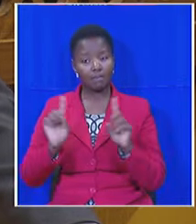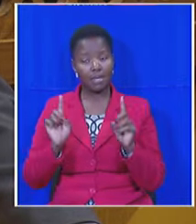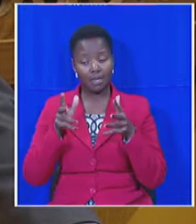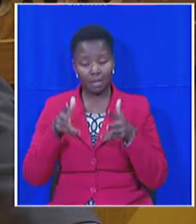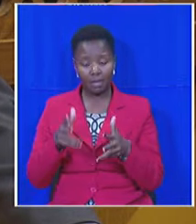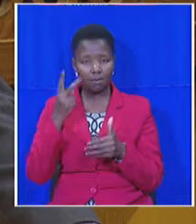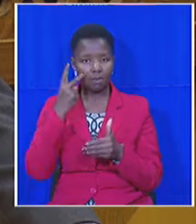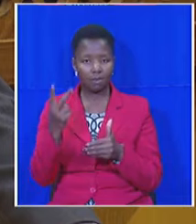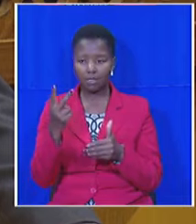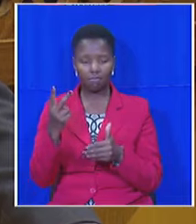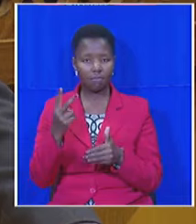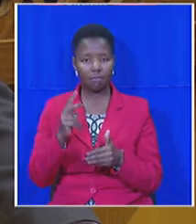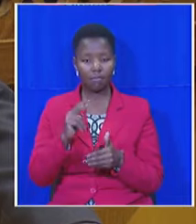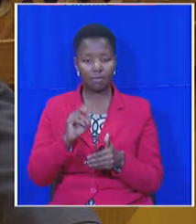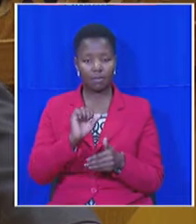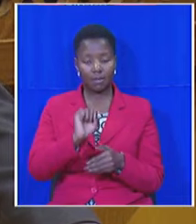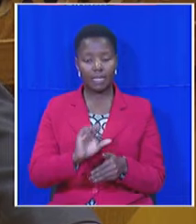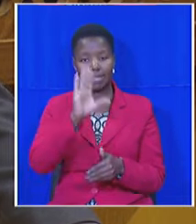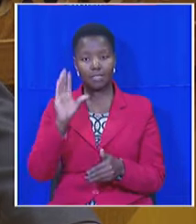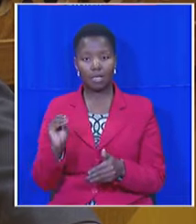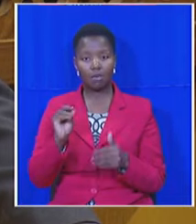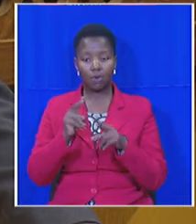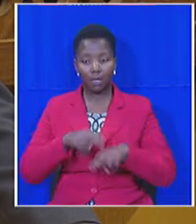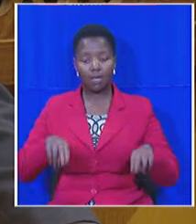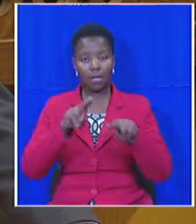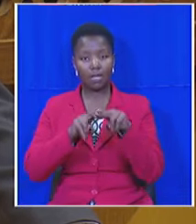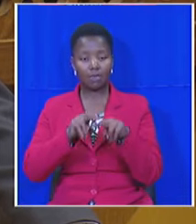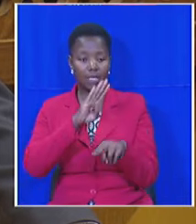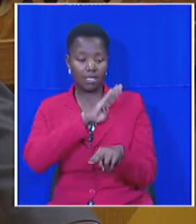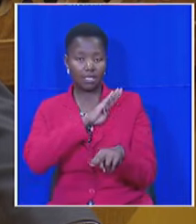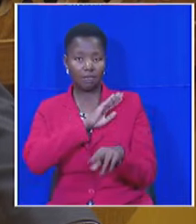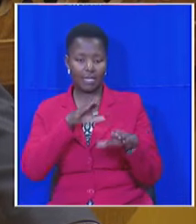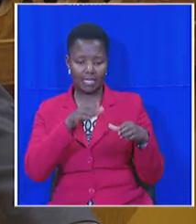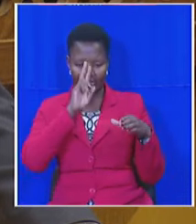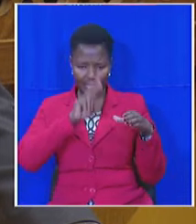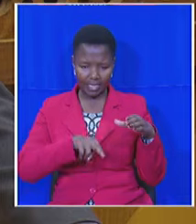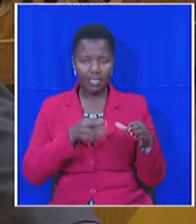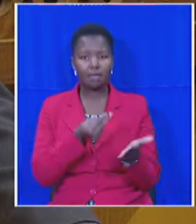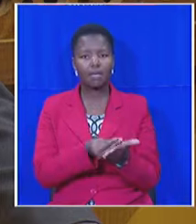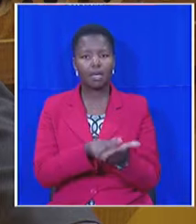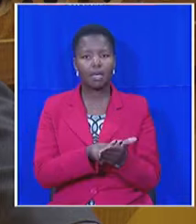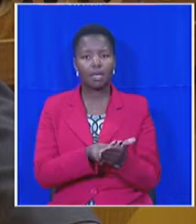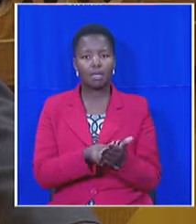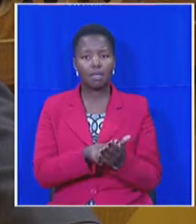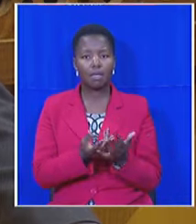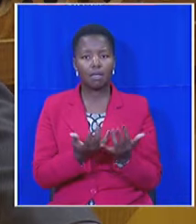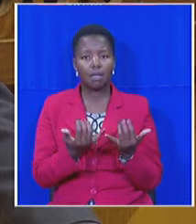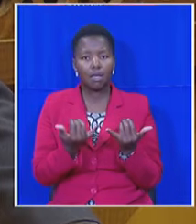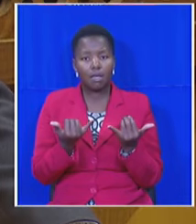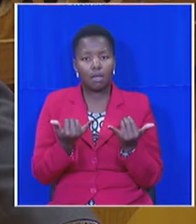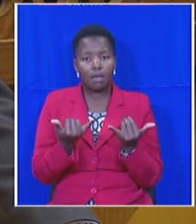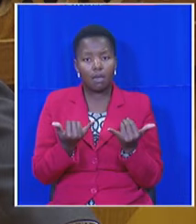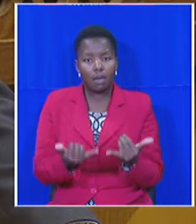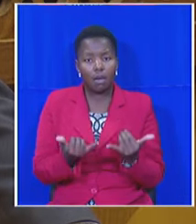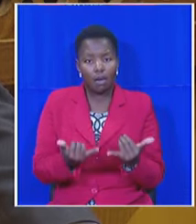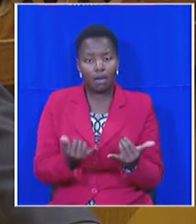Suid-Afrikaanse nasionale weermag geld nodig. Die verwagtinge wat die regering aan hom stel en dit wat hulle vir hom